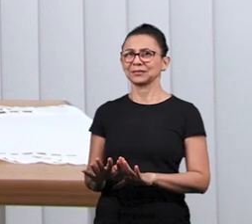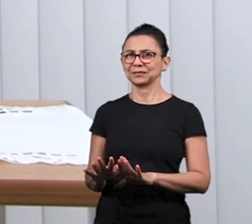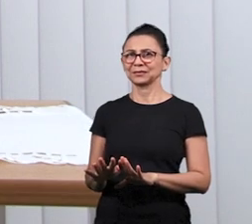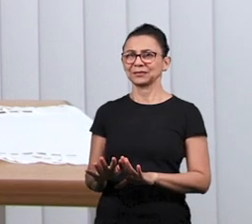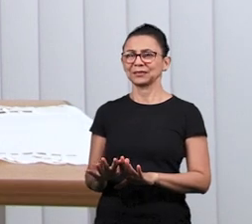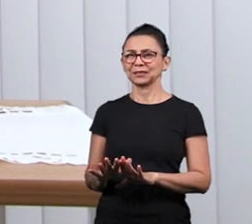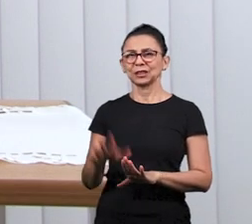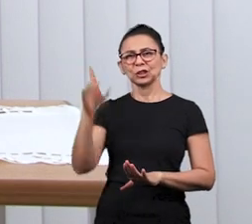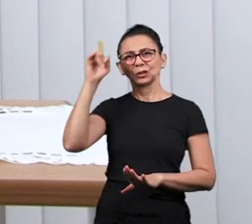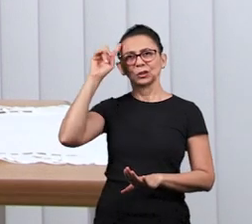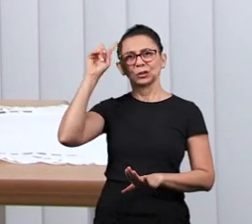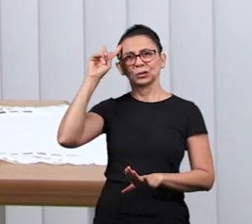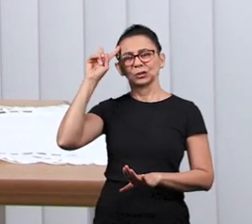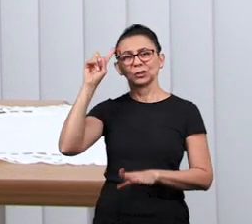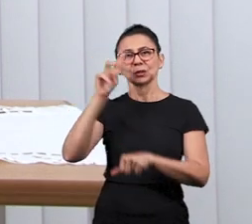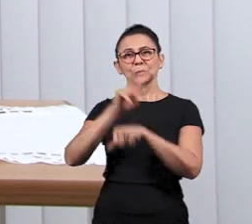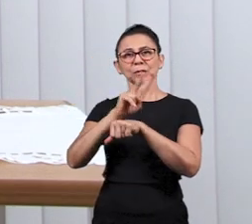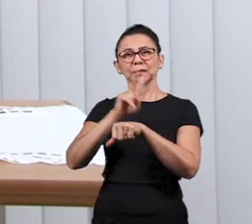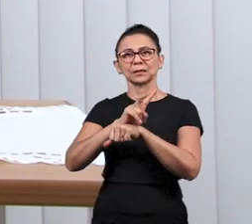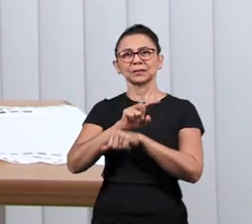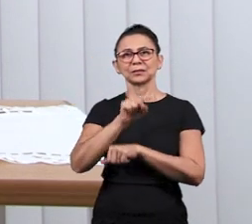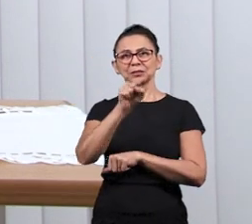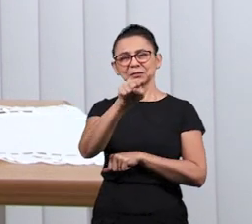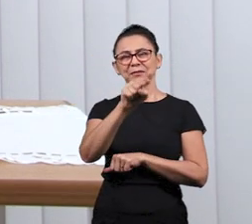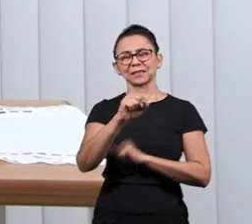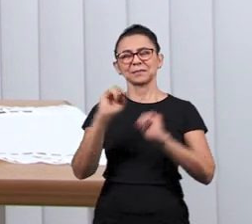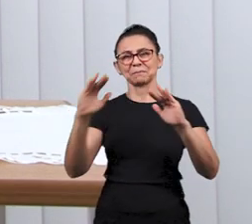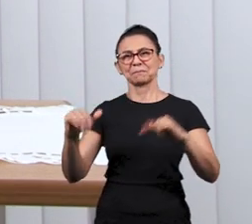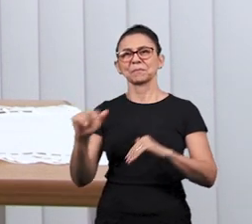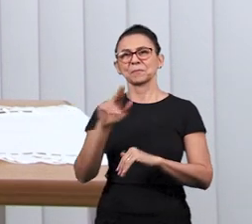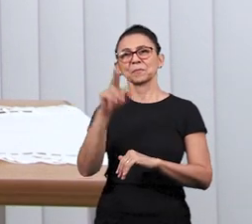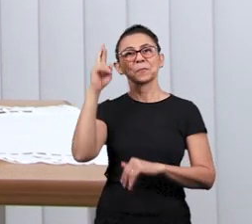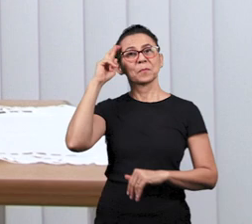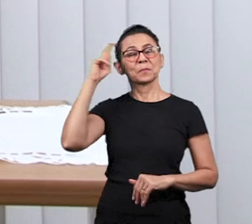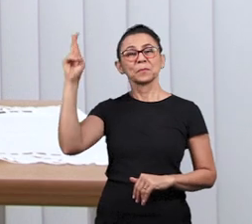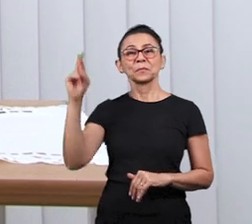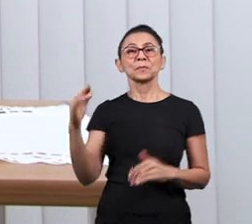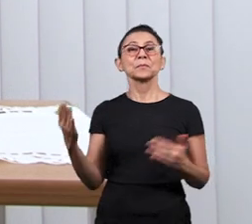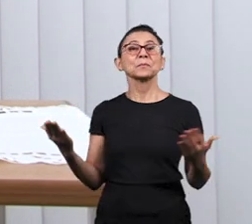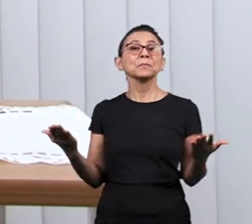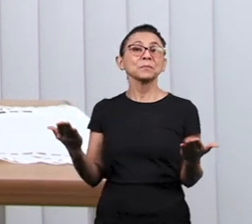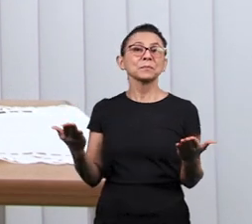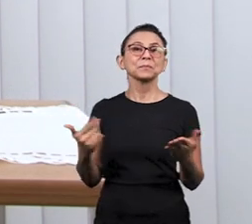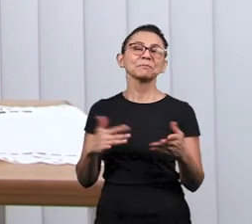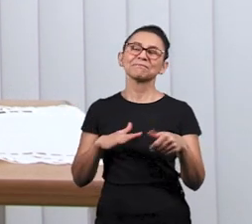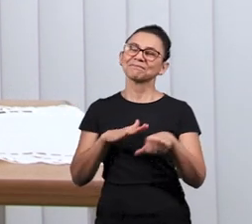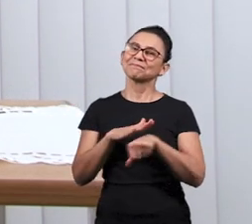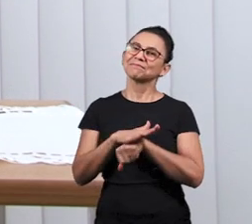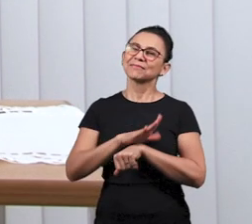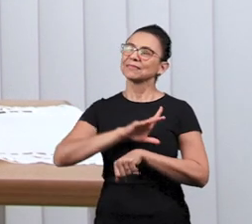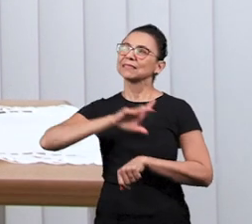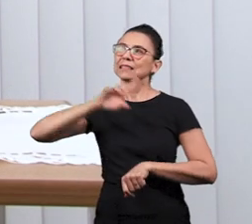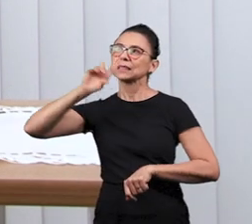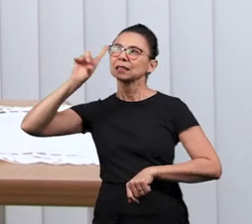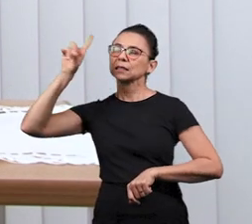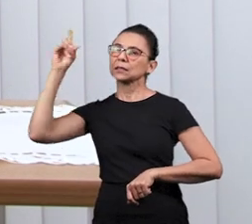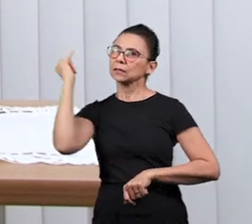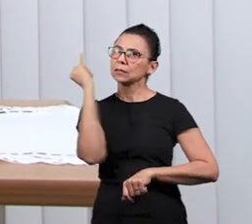твоей работе. Потому что, чтобы Он был благословением в твоей жизни